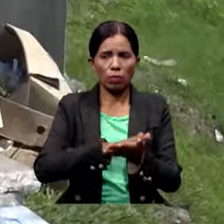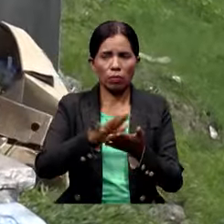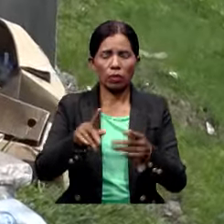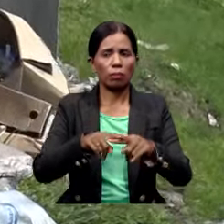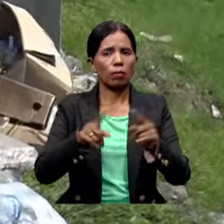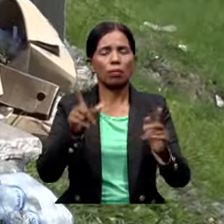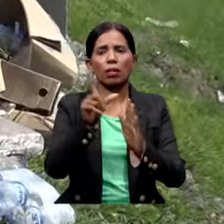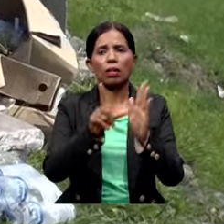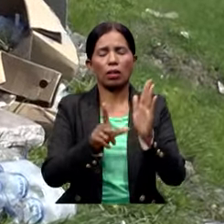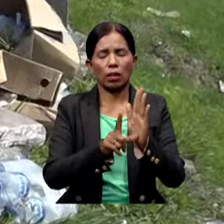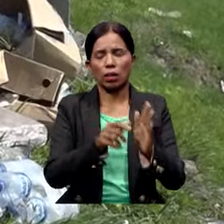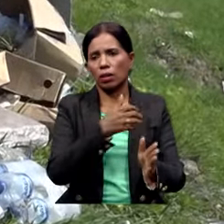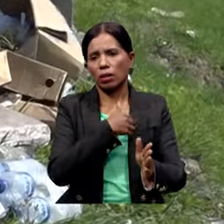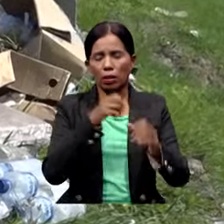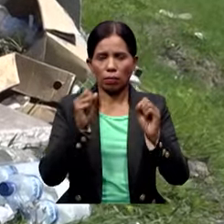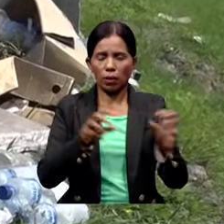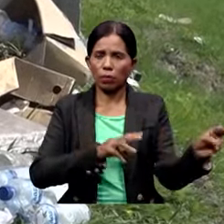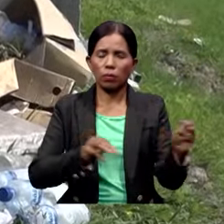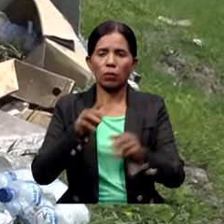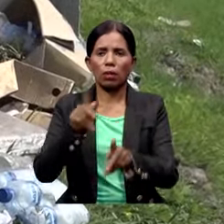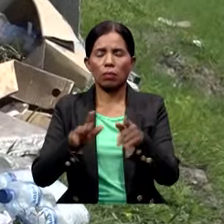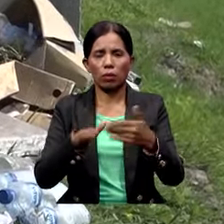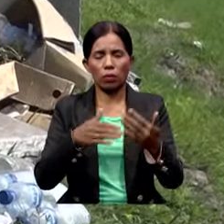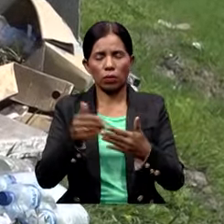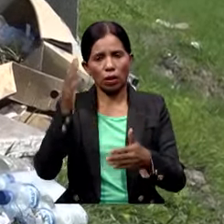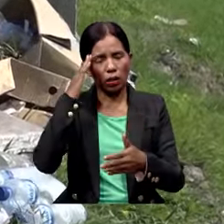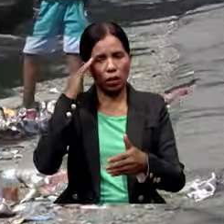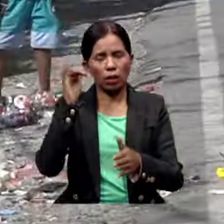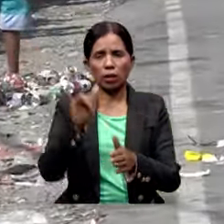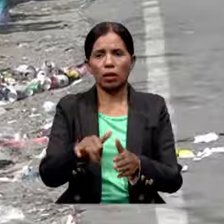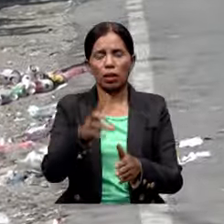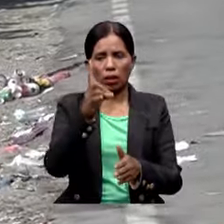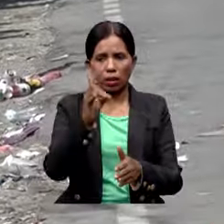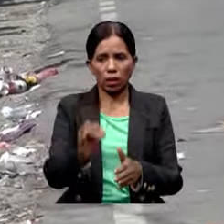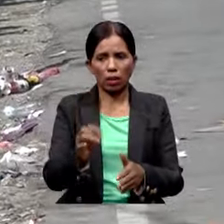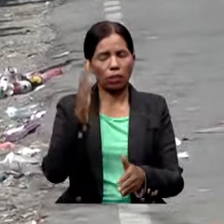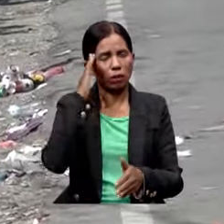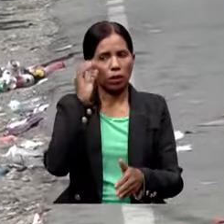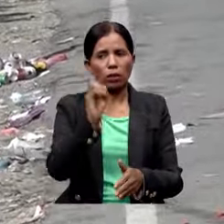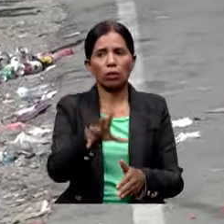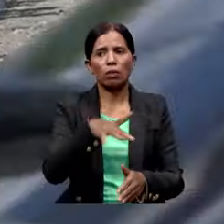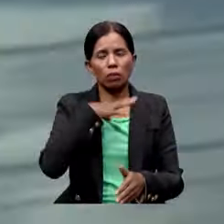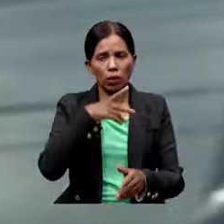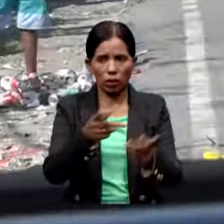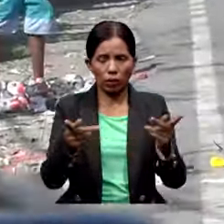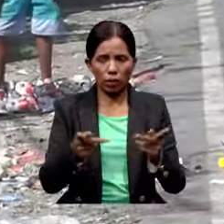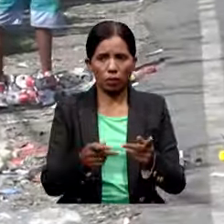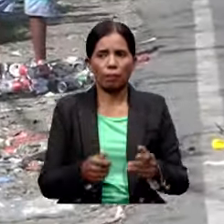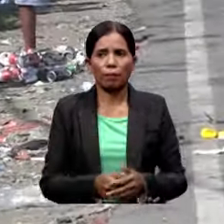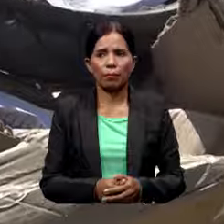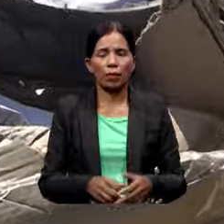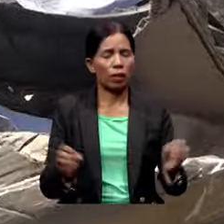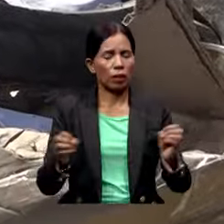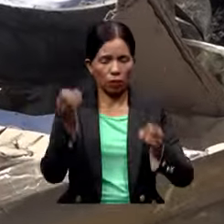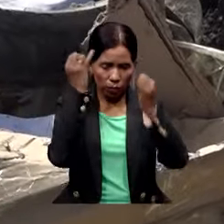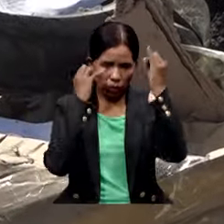be dekretu lei ne sedauk bele muda konsensia komunidade ne be hela ia kapital dili atu hatene soi lisu i hane fatin ho falta informasaun kona